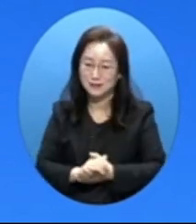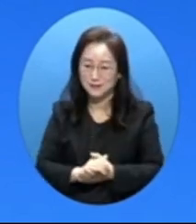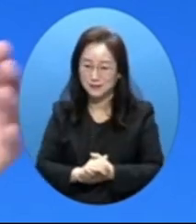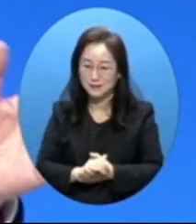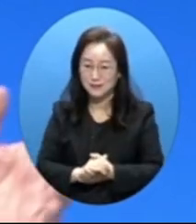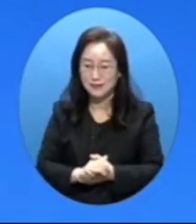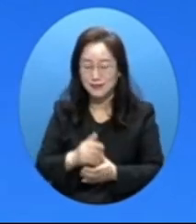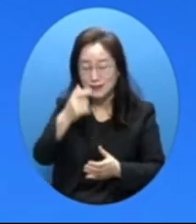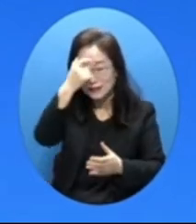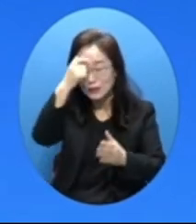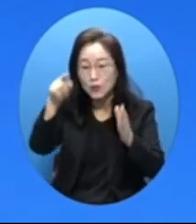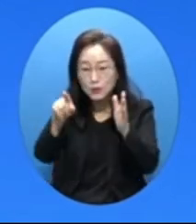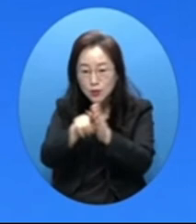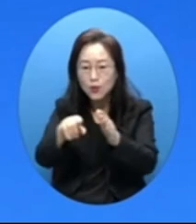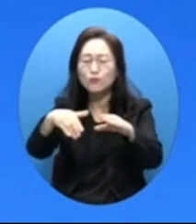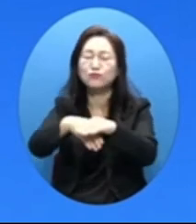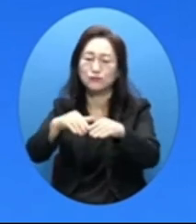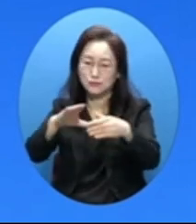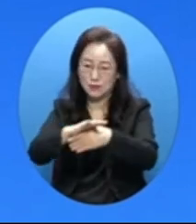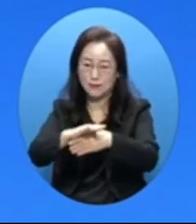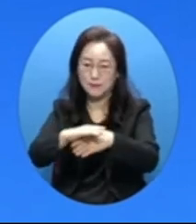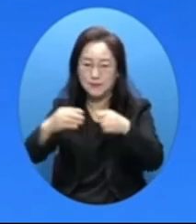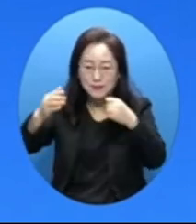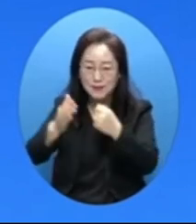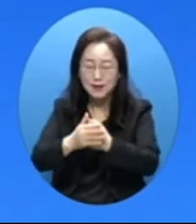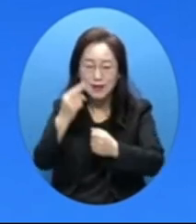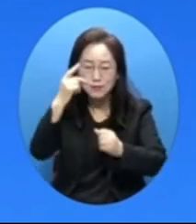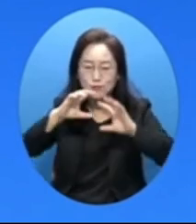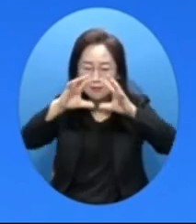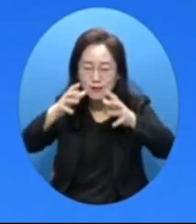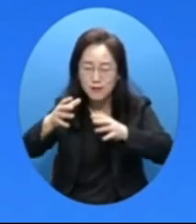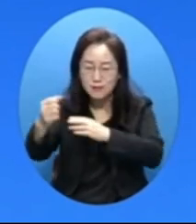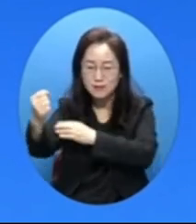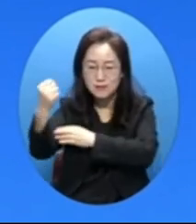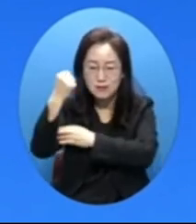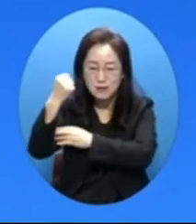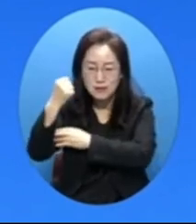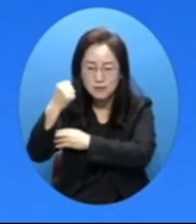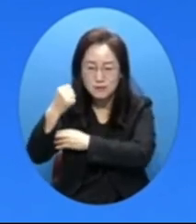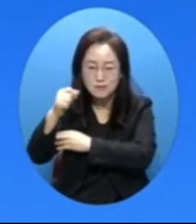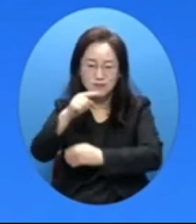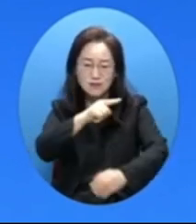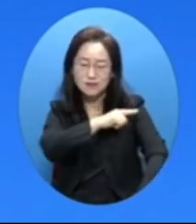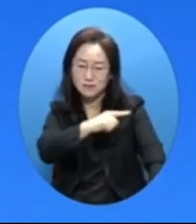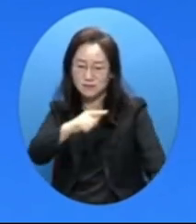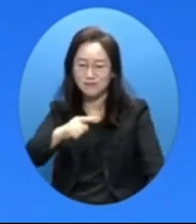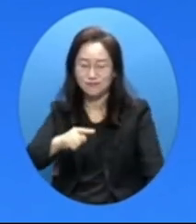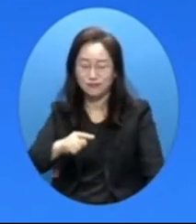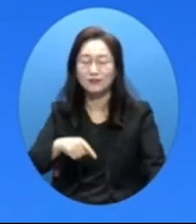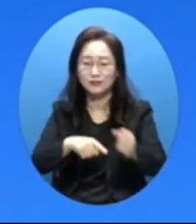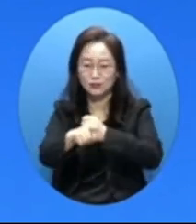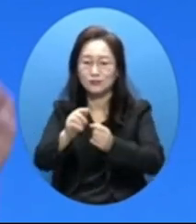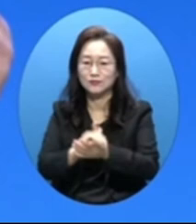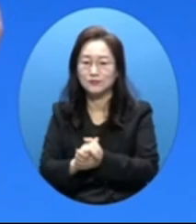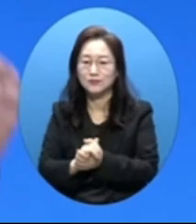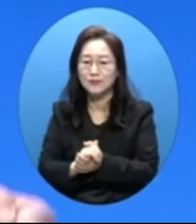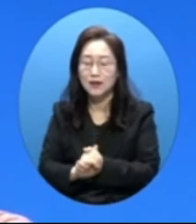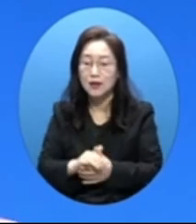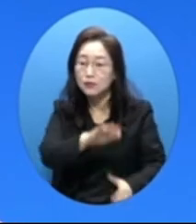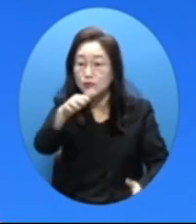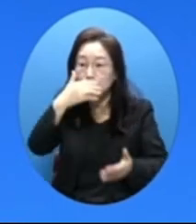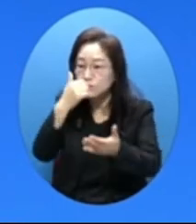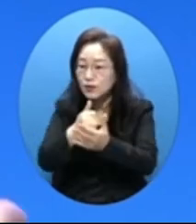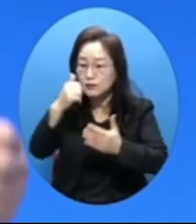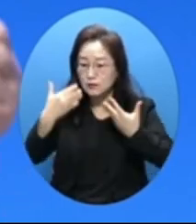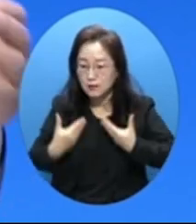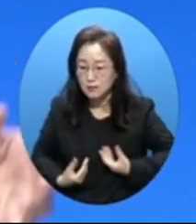이런 기독교 문화가 오늘 미국 세계 최강적으로 만들어 놓았던 것입니다 놓은 것입니다 우리는 죄와 절망